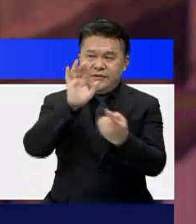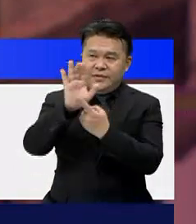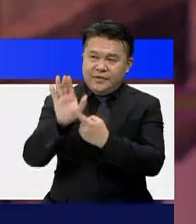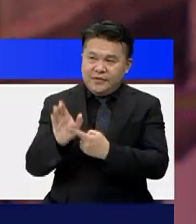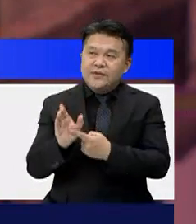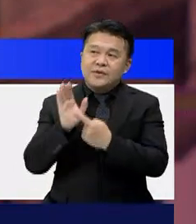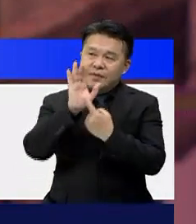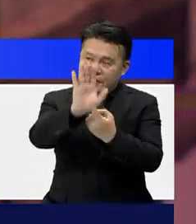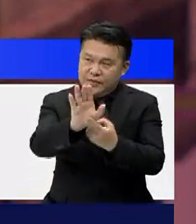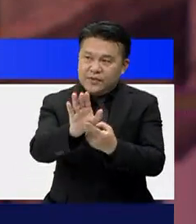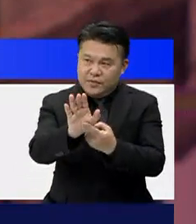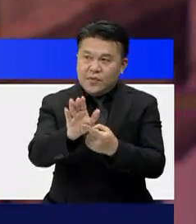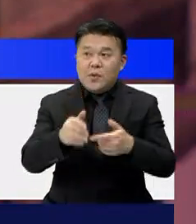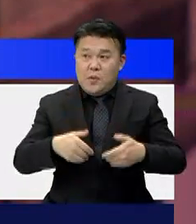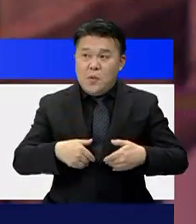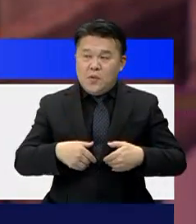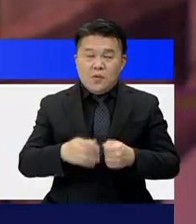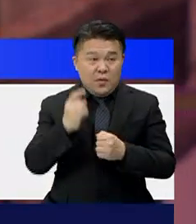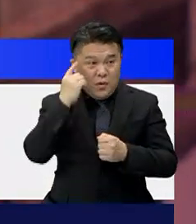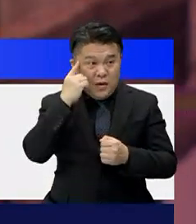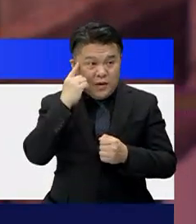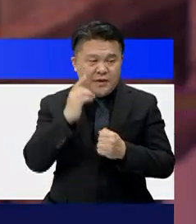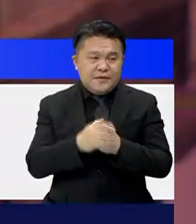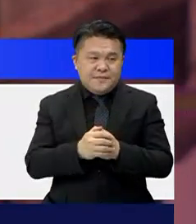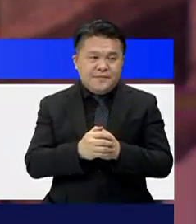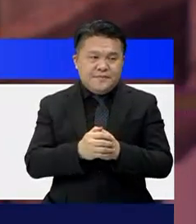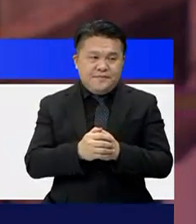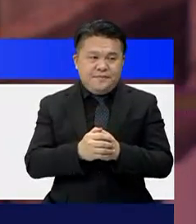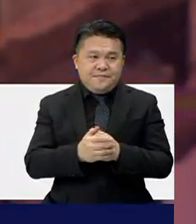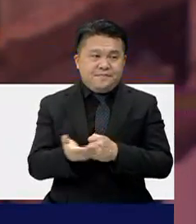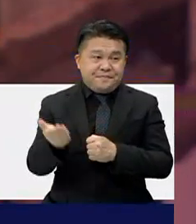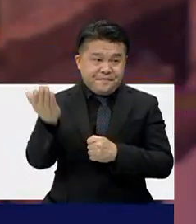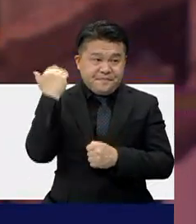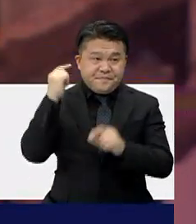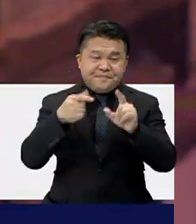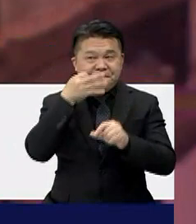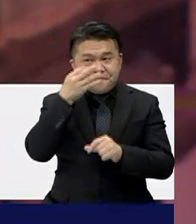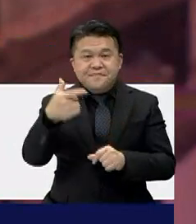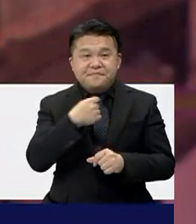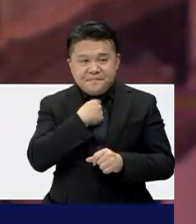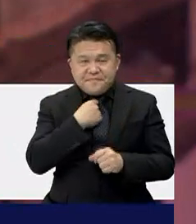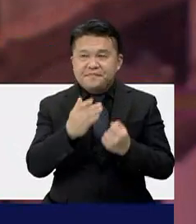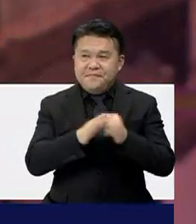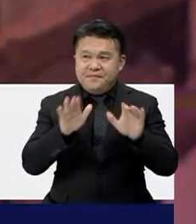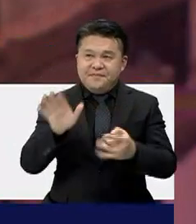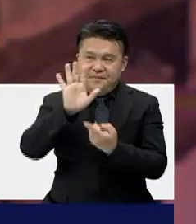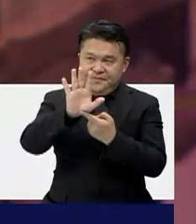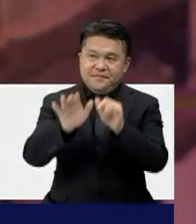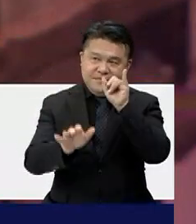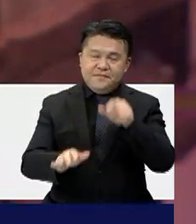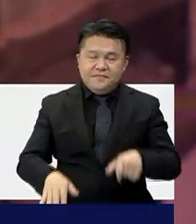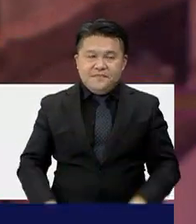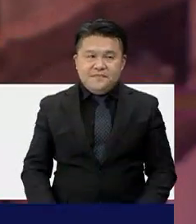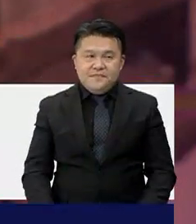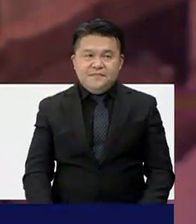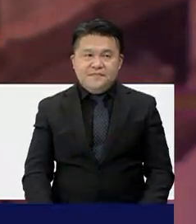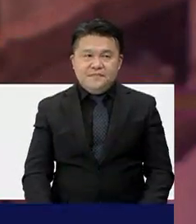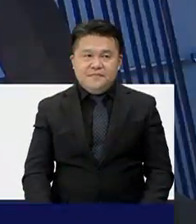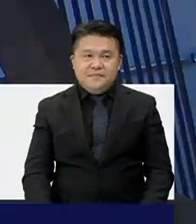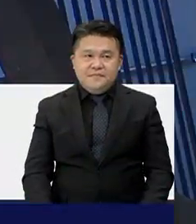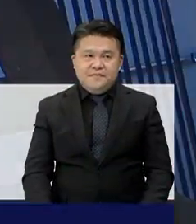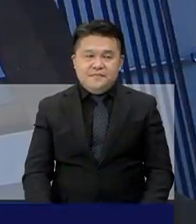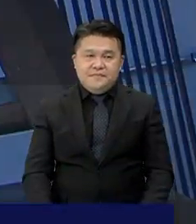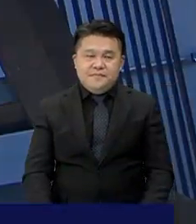들어가기 전에 전시를 한번 해서 과거의 모습을 최대한 한번 보여드리고 싶다는 생각 때문에 전시회를 여는